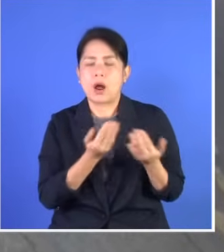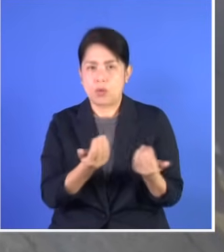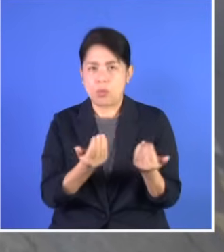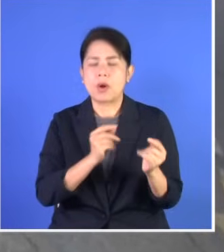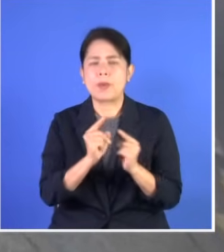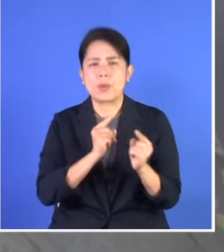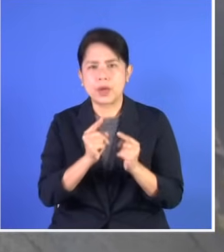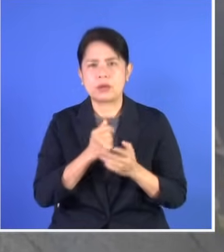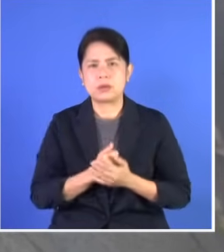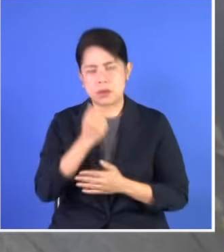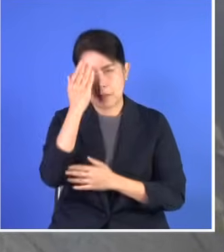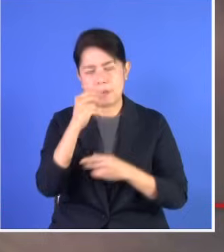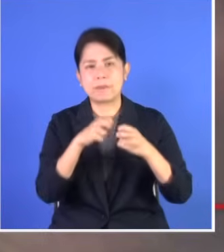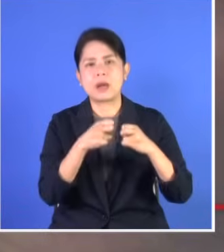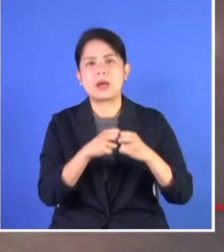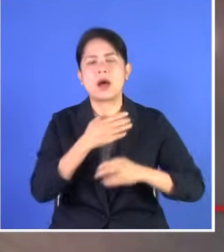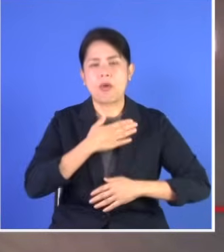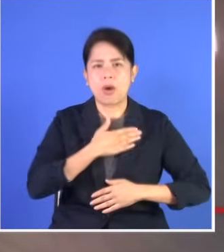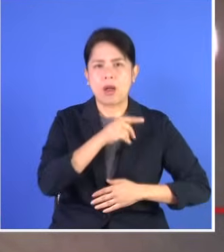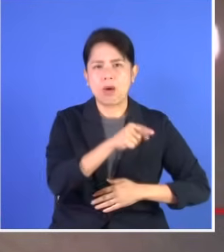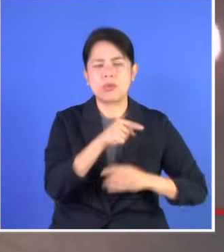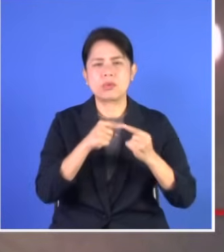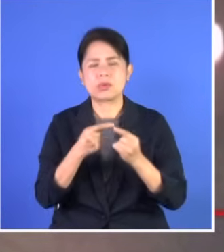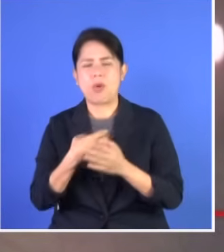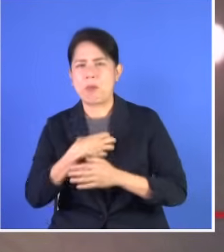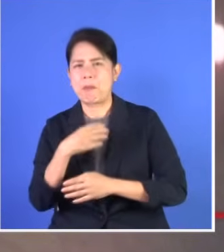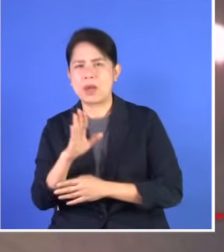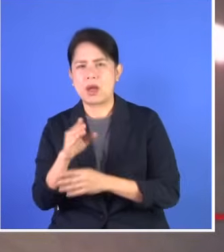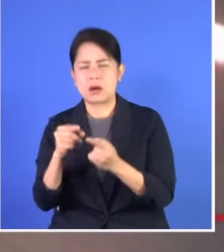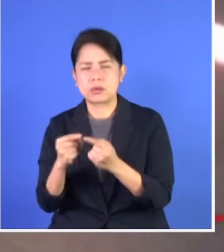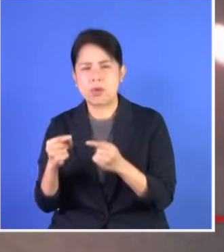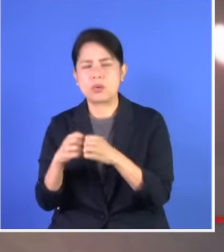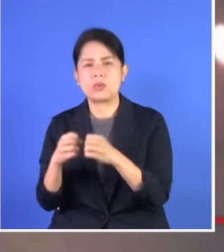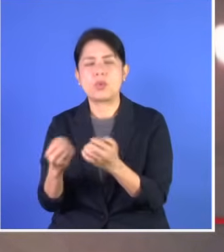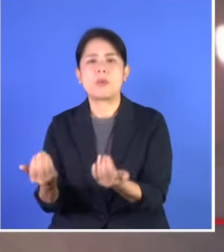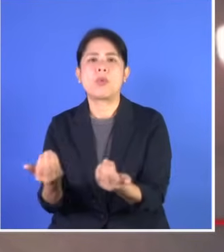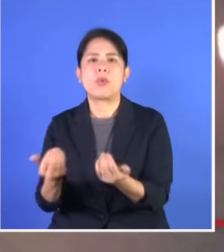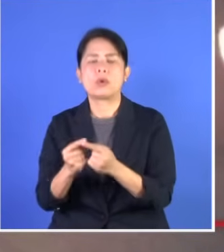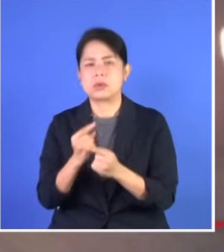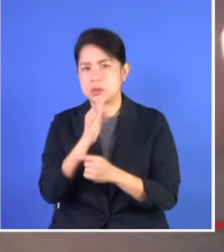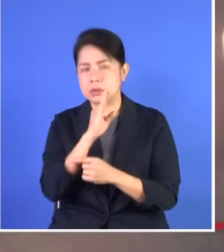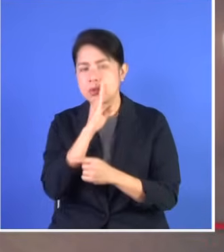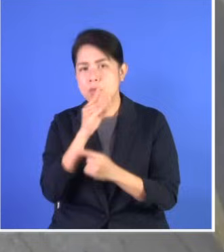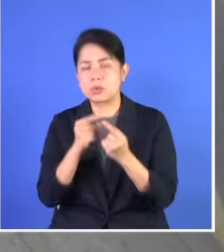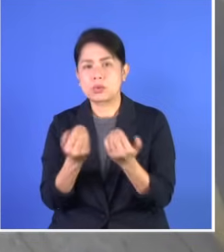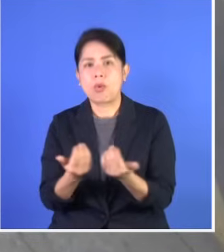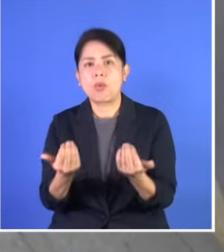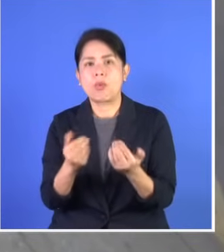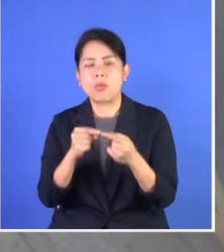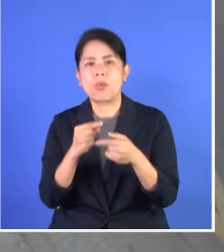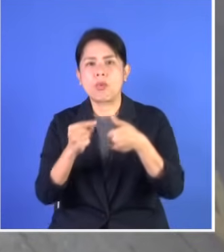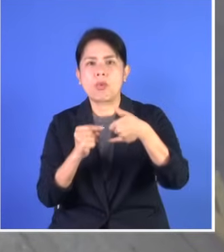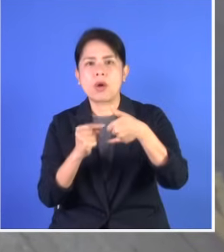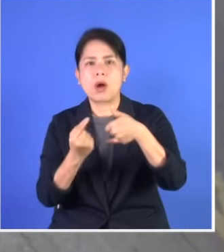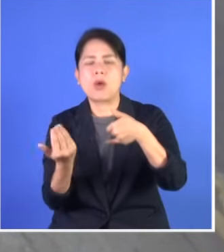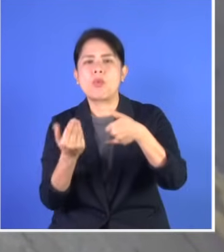อนเรื่องของผู้ใหญ่ก็เป็นเรื่องของผู้ใหญ่อย่าควรจะเป็นห่วงลูกด้วยปีหน้าเนี่ยลูกก็เข้าโรงเรียนแล้วไม่ควรจะมาเป็นคนเร่ร่อนเนี่ยพาลูก